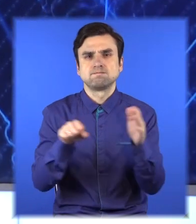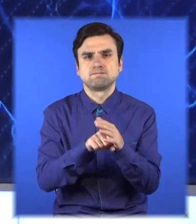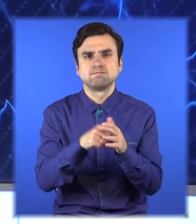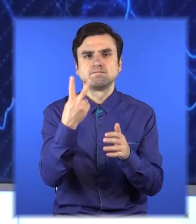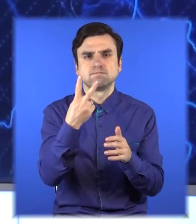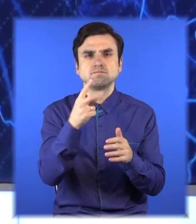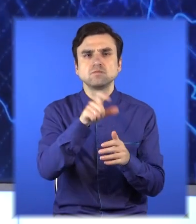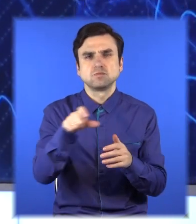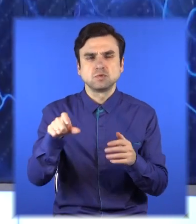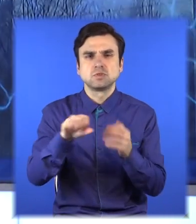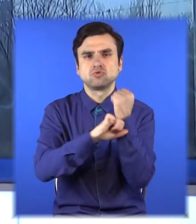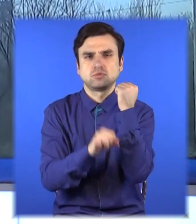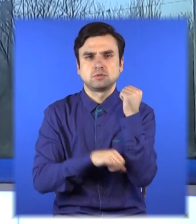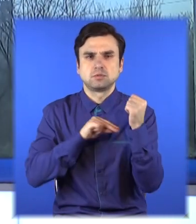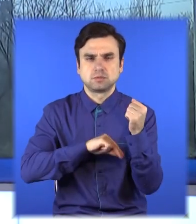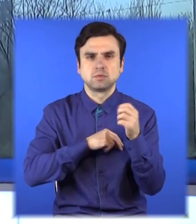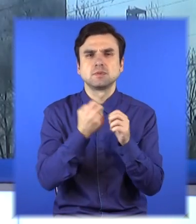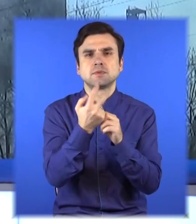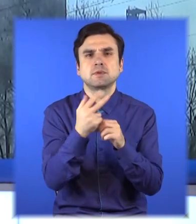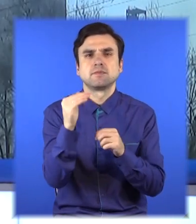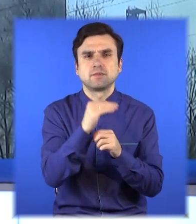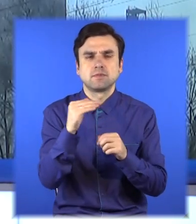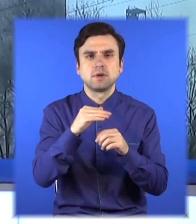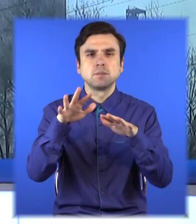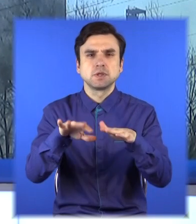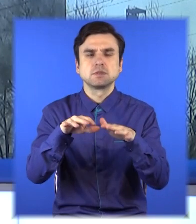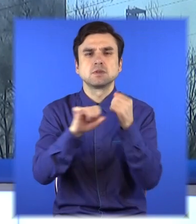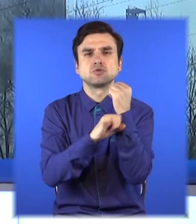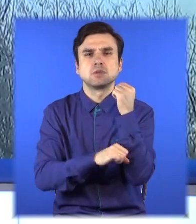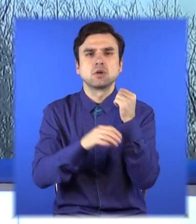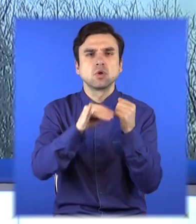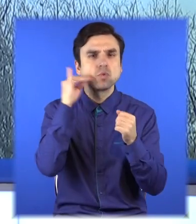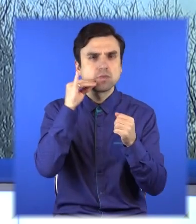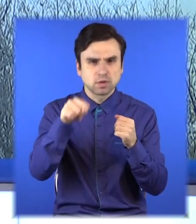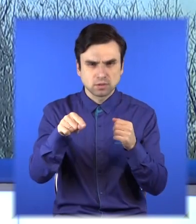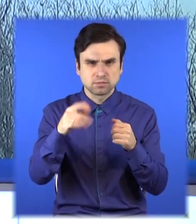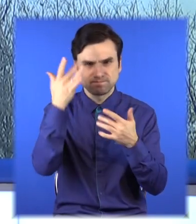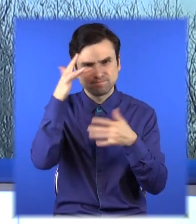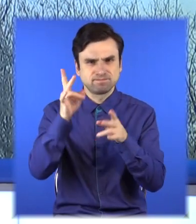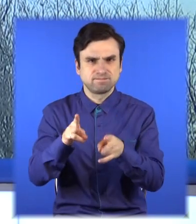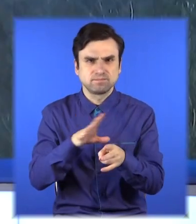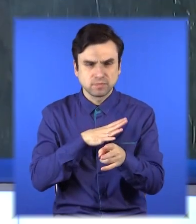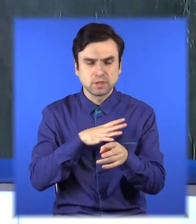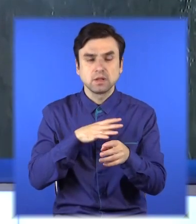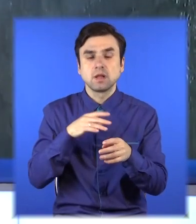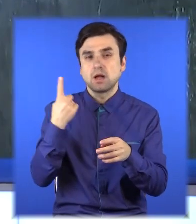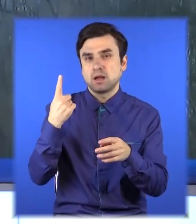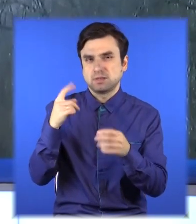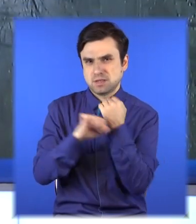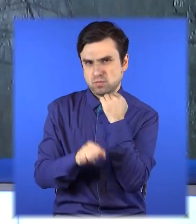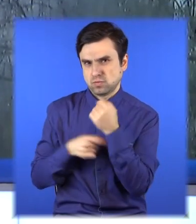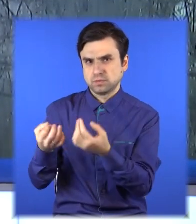Загинули двоє шахтарів. 13 лютого в шахті «Ювілейна» стався нещасний випадок. За інформацією одного з робітників